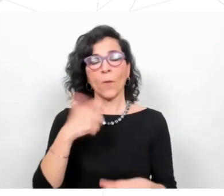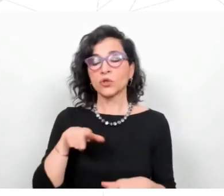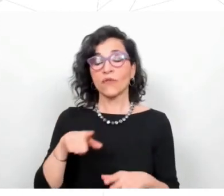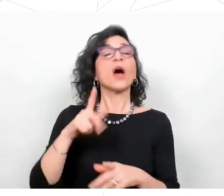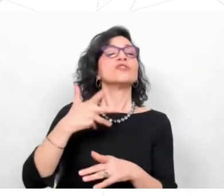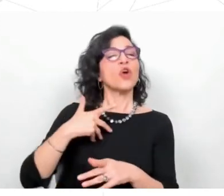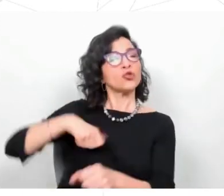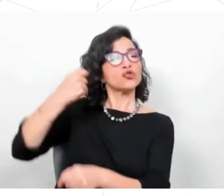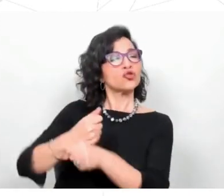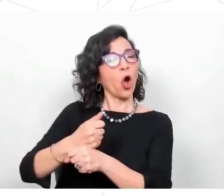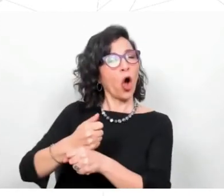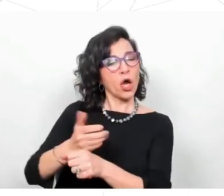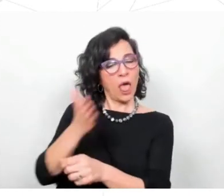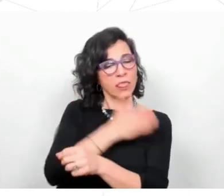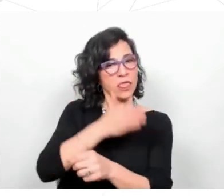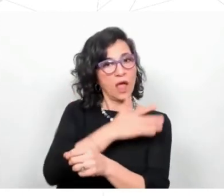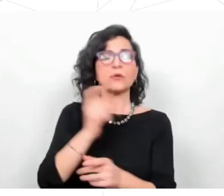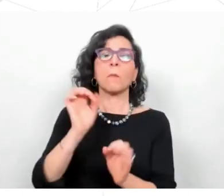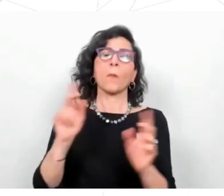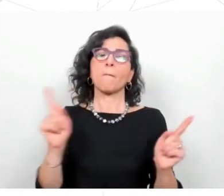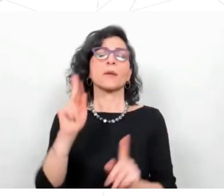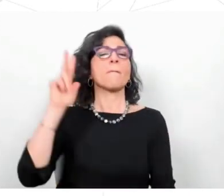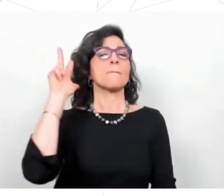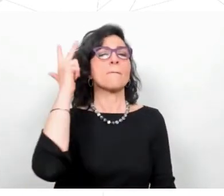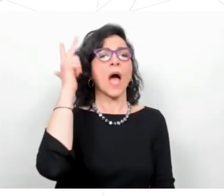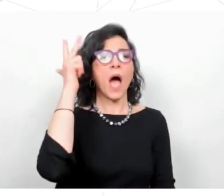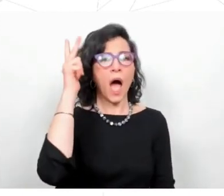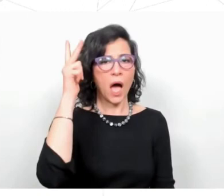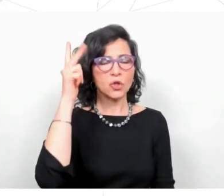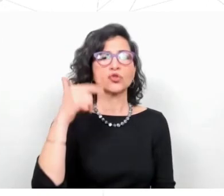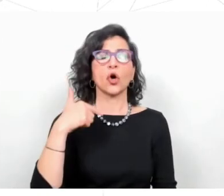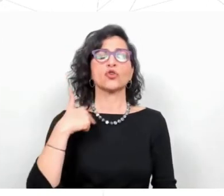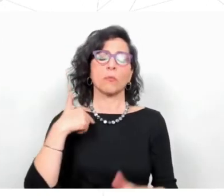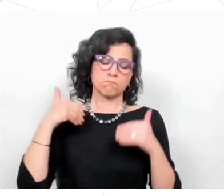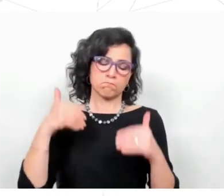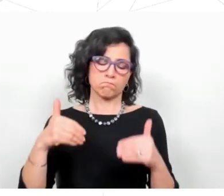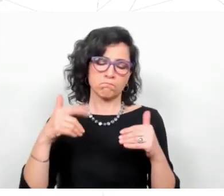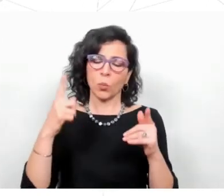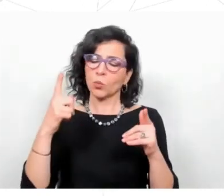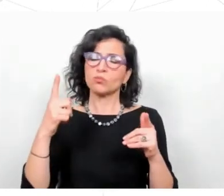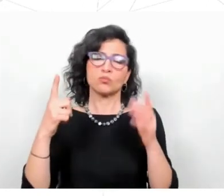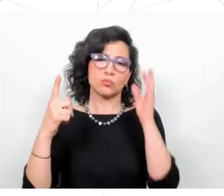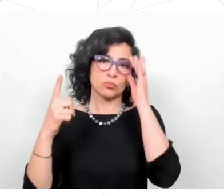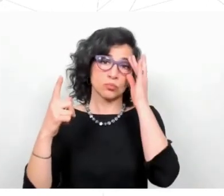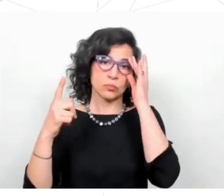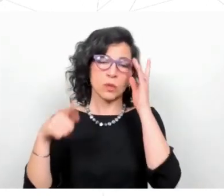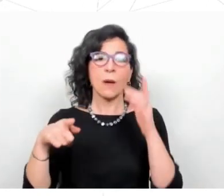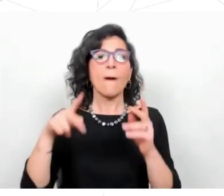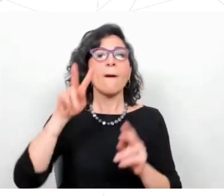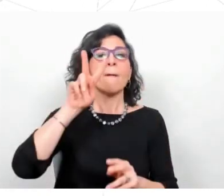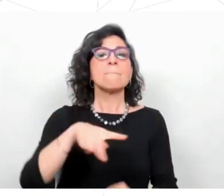Marzo, stavo seguendo nottetempo un evento di